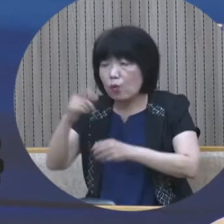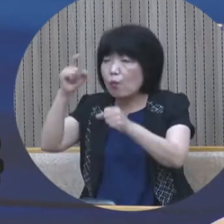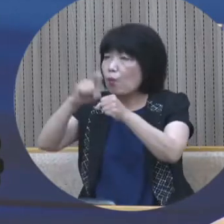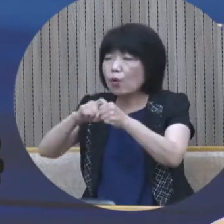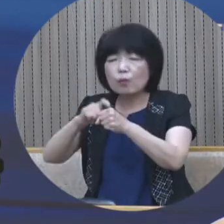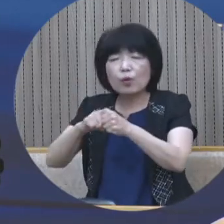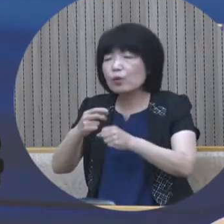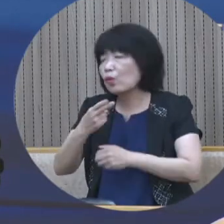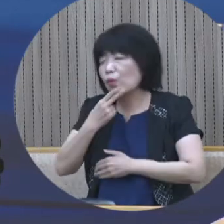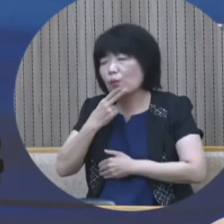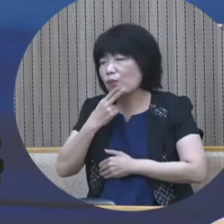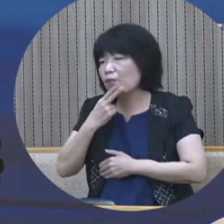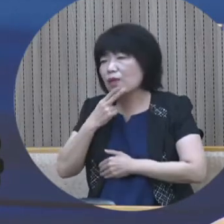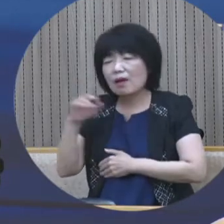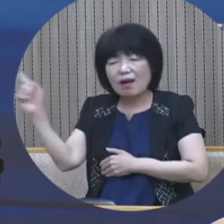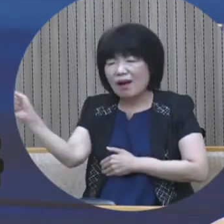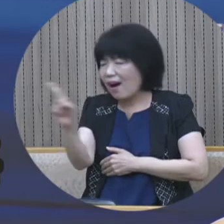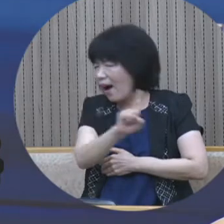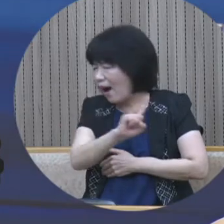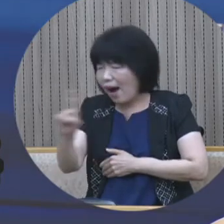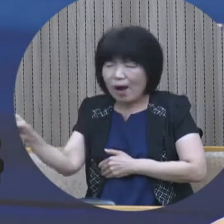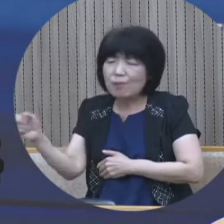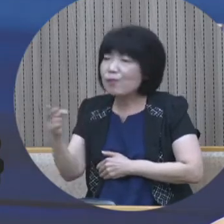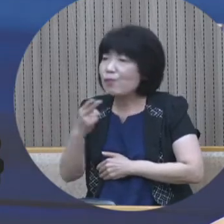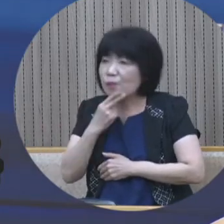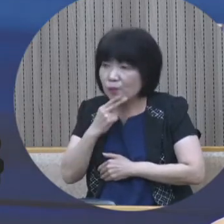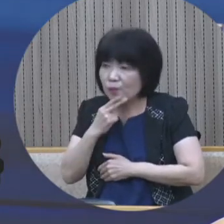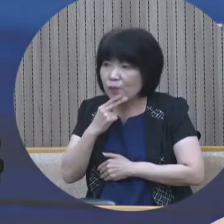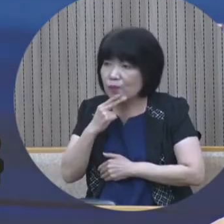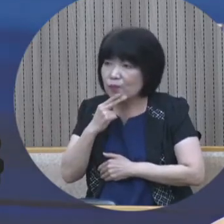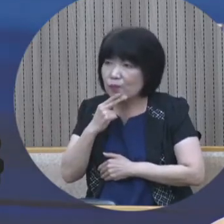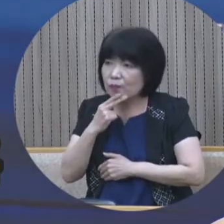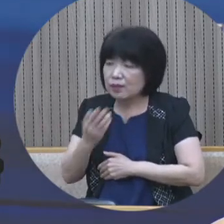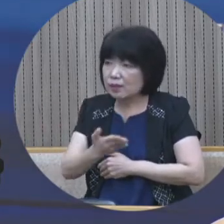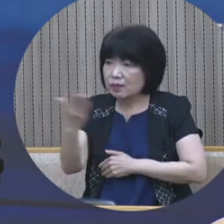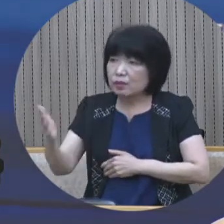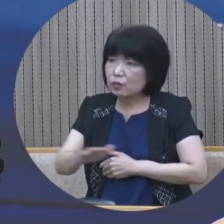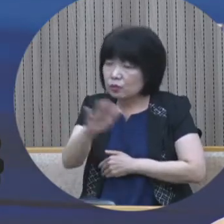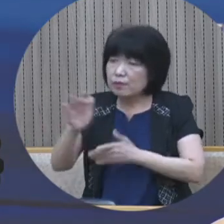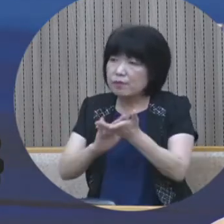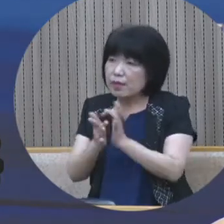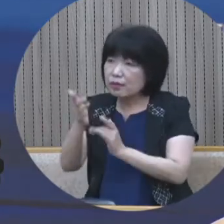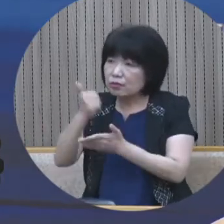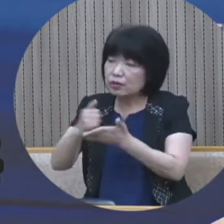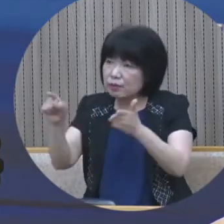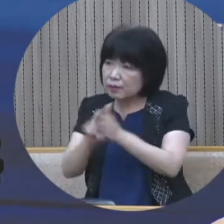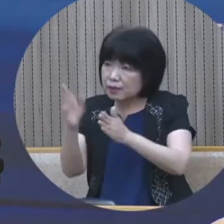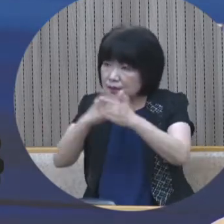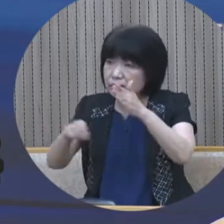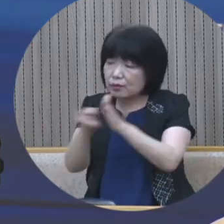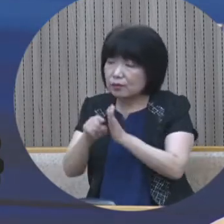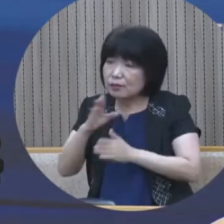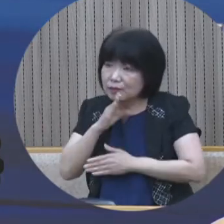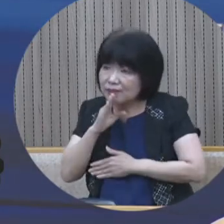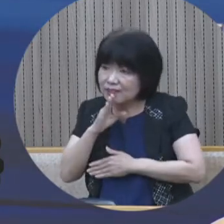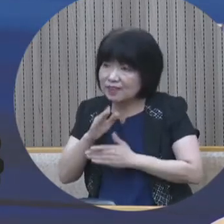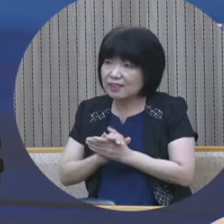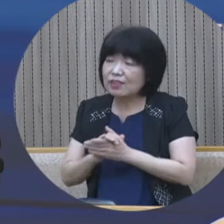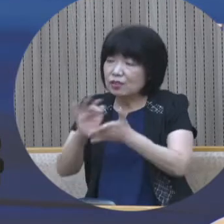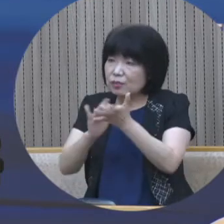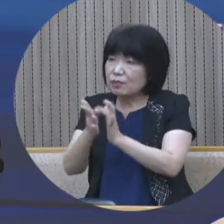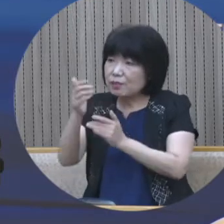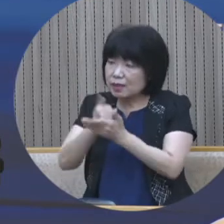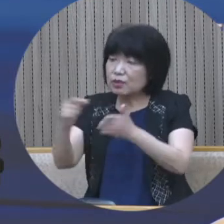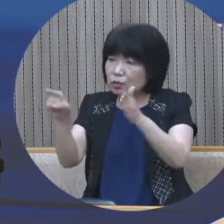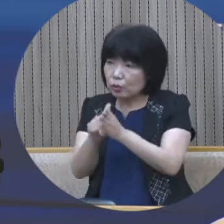없어요. 아무것도 없어요. 여러분, 우리는 예수님을 믿는 성도입니다.